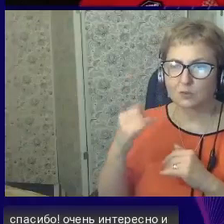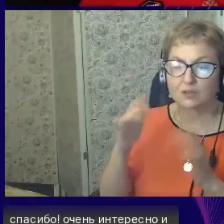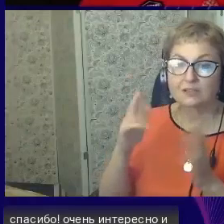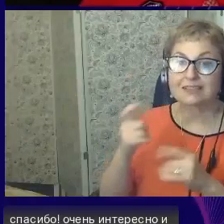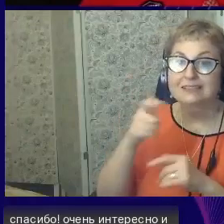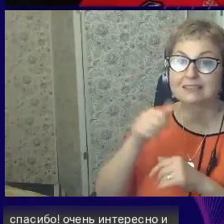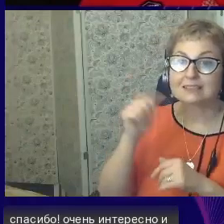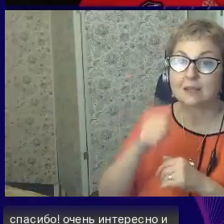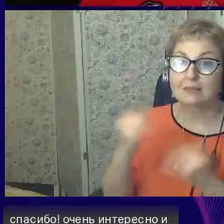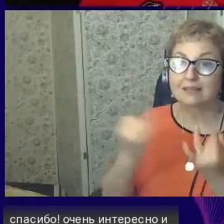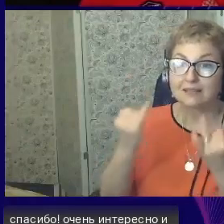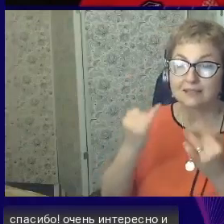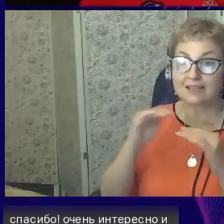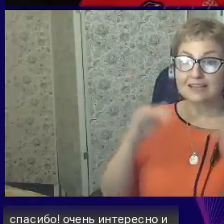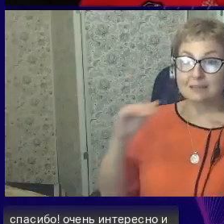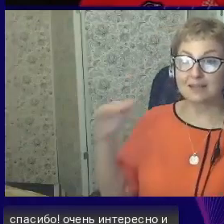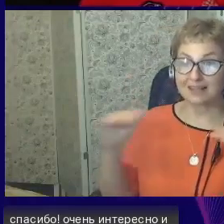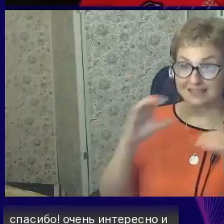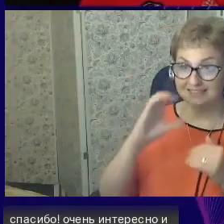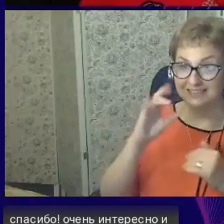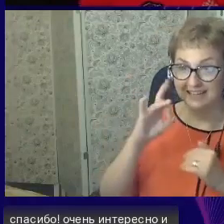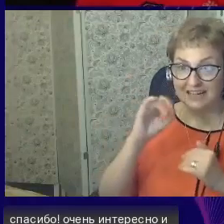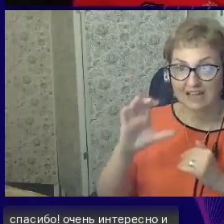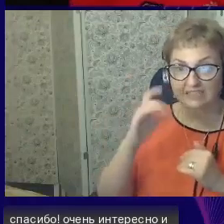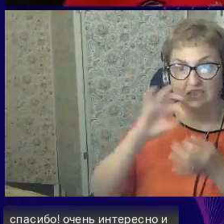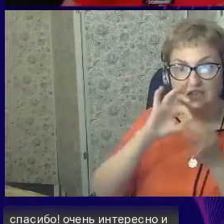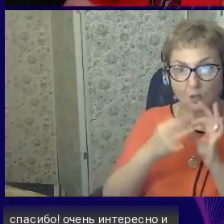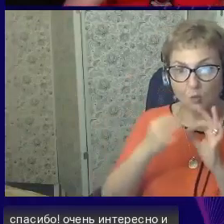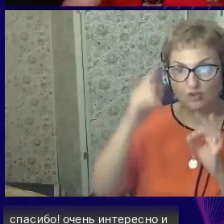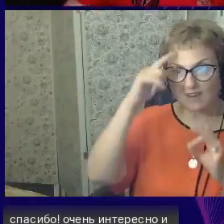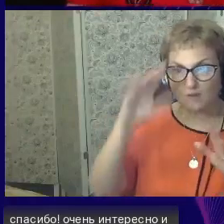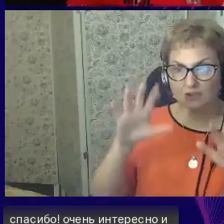Самое интересное, что ребятам с раз сложно иногда